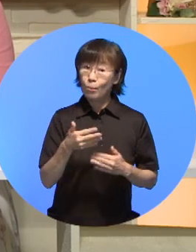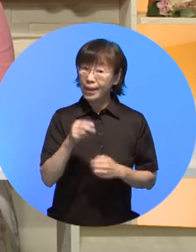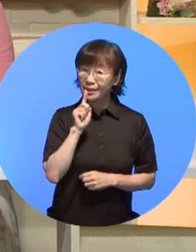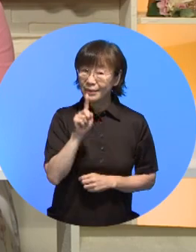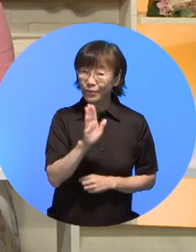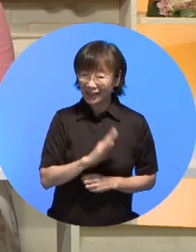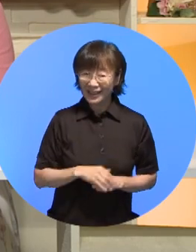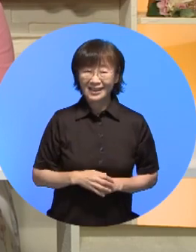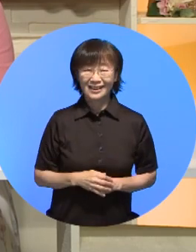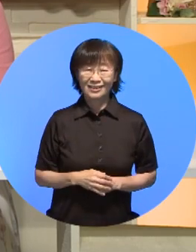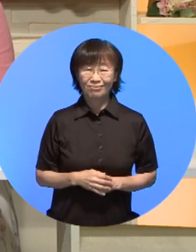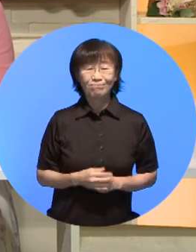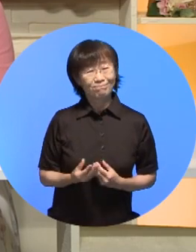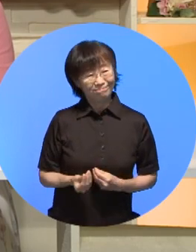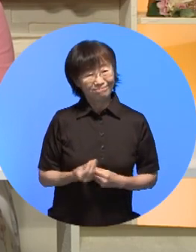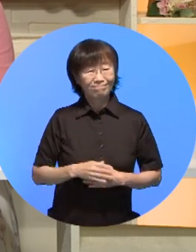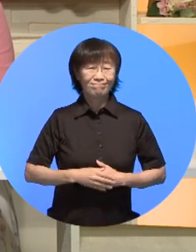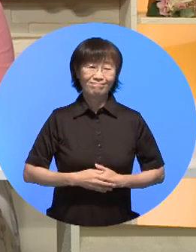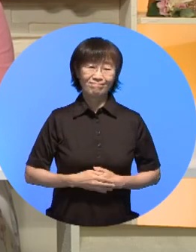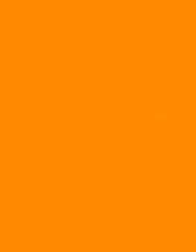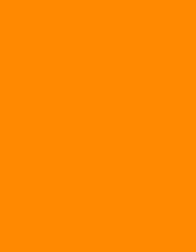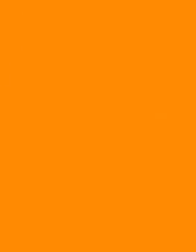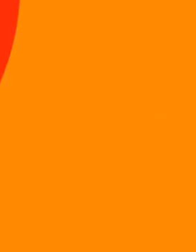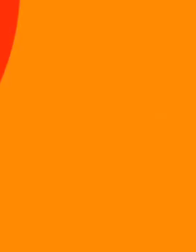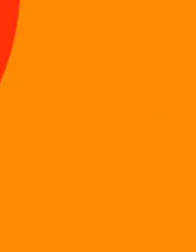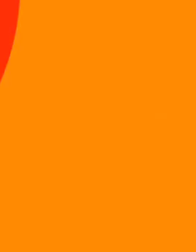以上スタの動きでし